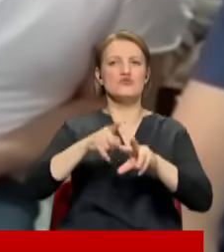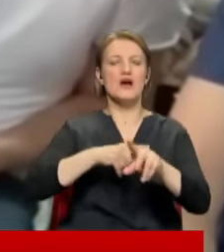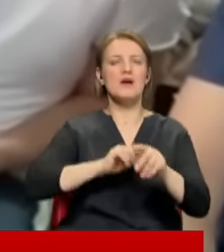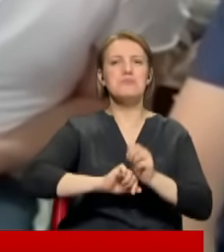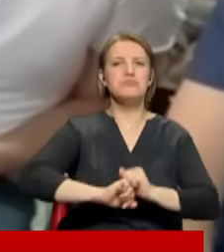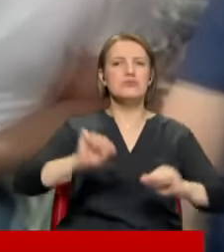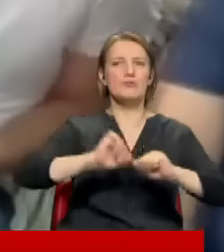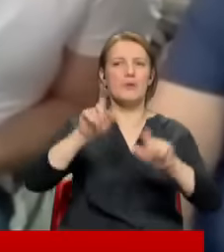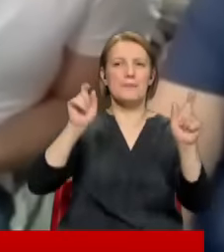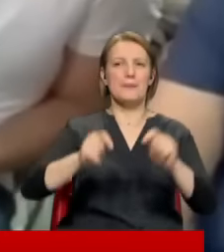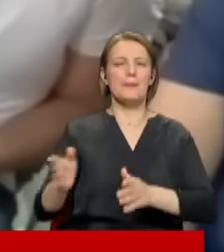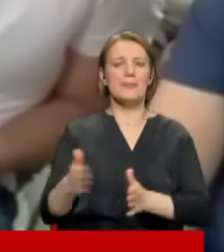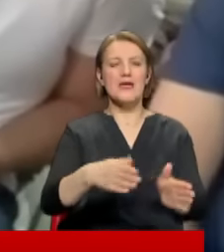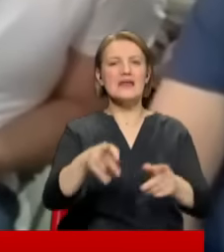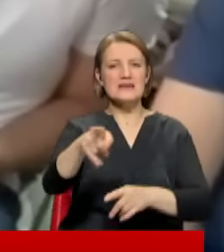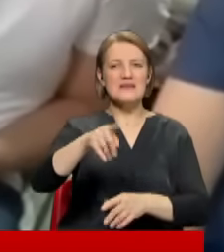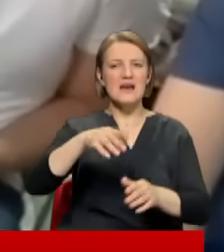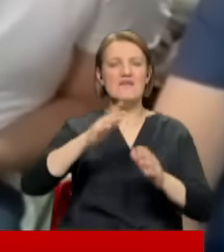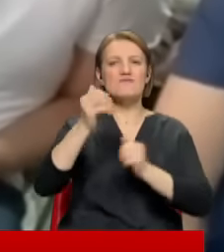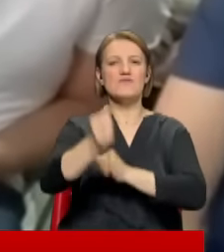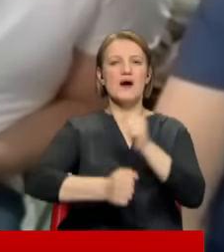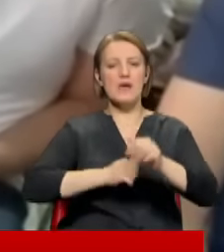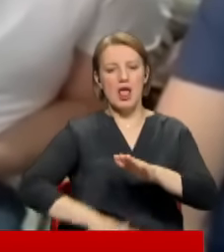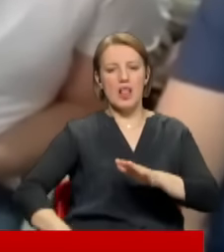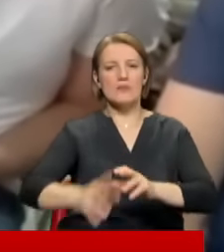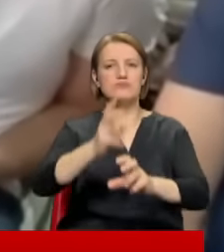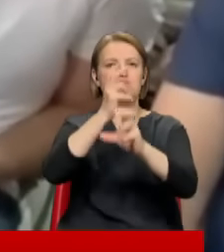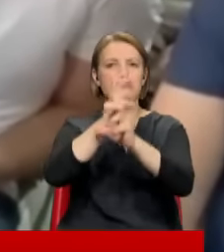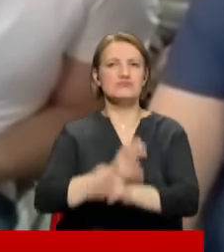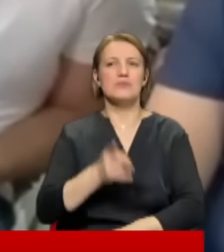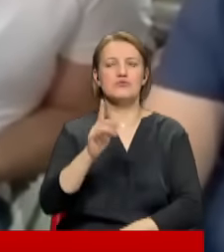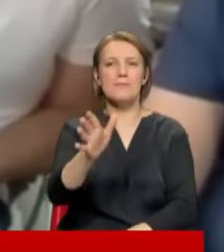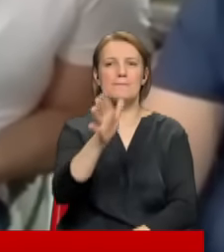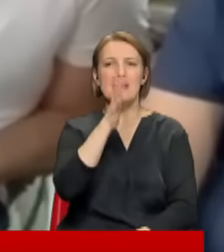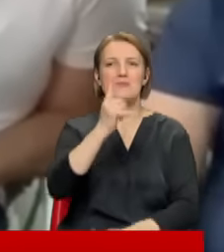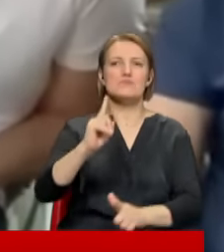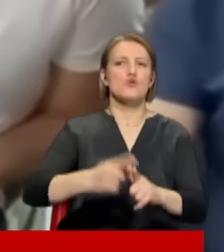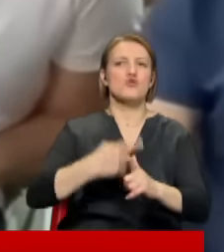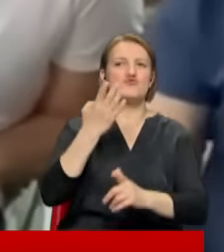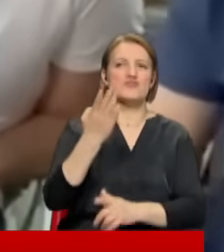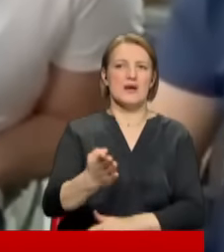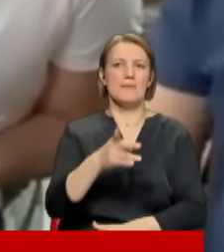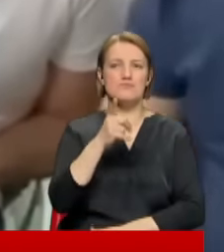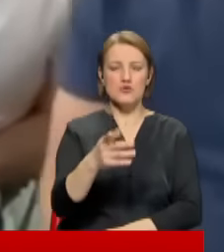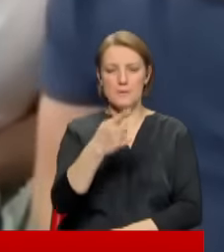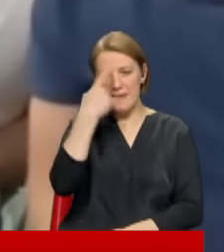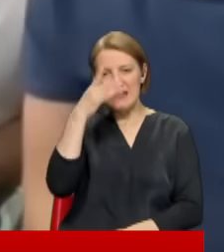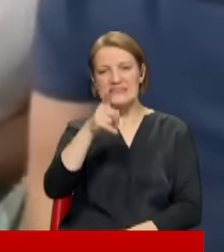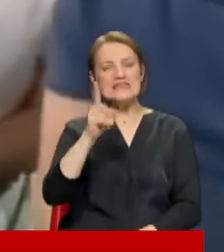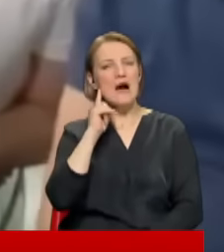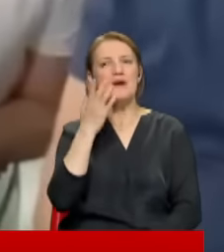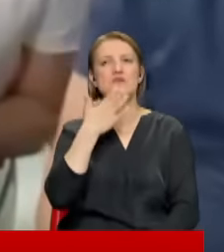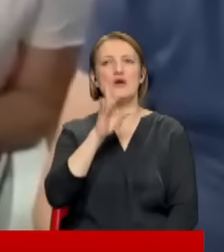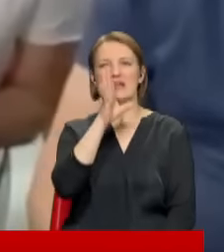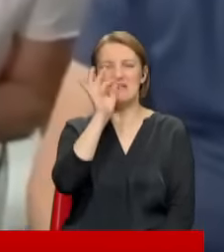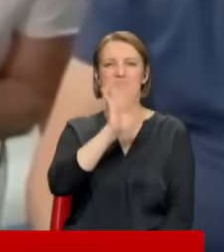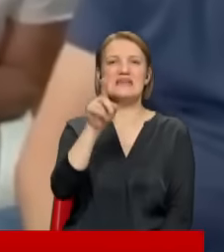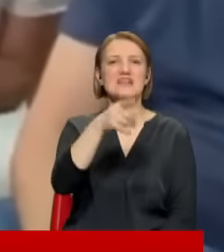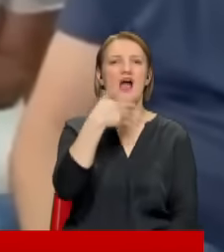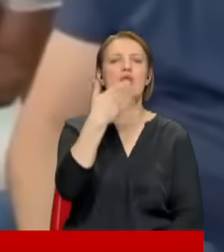dinamitlerdir. Fabrikanın altının boşaltılmasıdır. Bunlar hepsi bilinçli bir projedir. Bunu belki sizin haberiniz yok, kimse